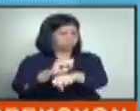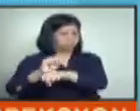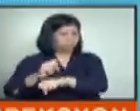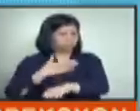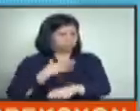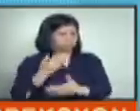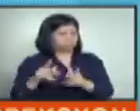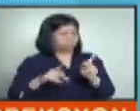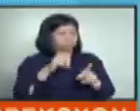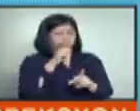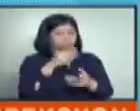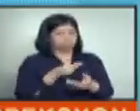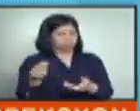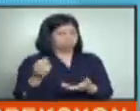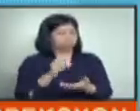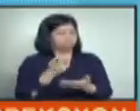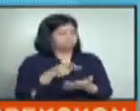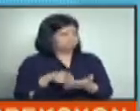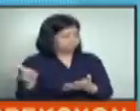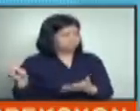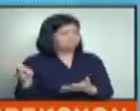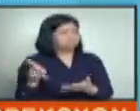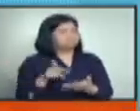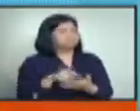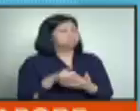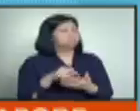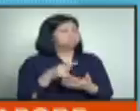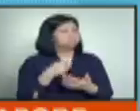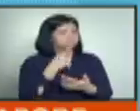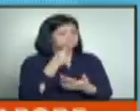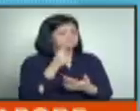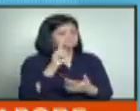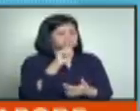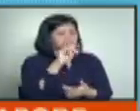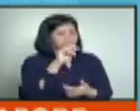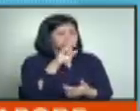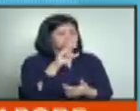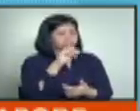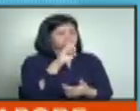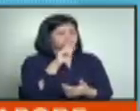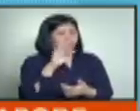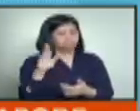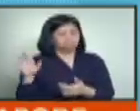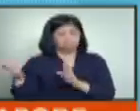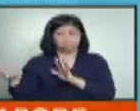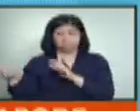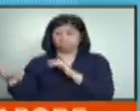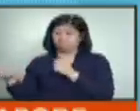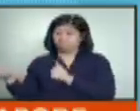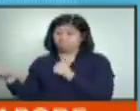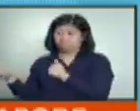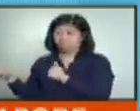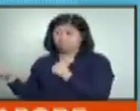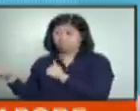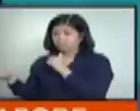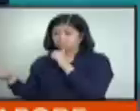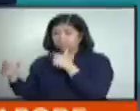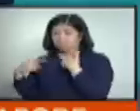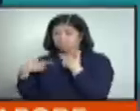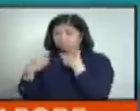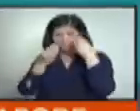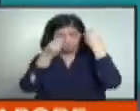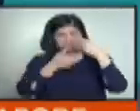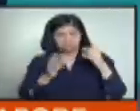tao ko, hindi nila binayaran. Yung usapan namin na linear meter. Sir, unfortunately, hindi ako